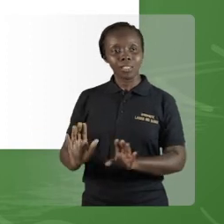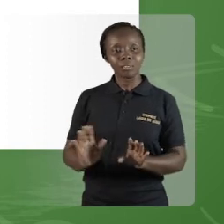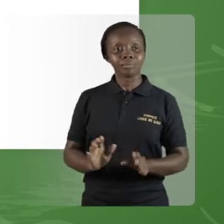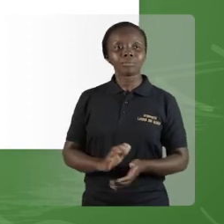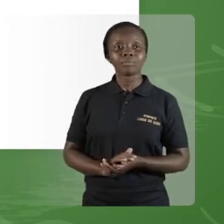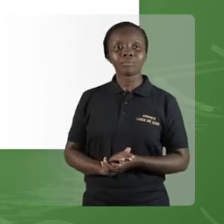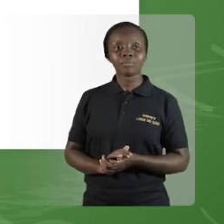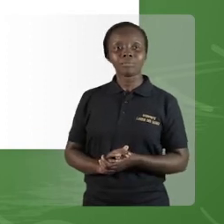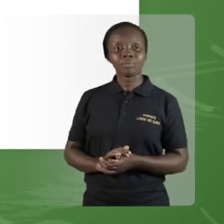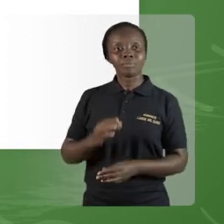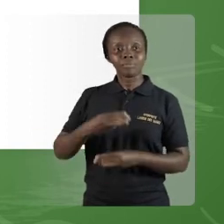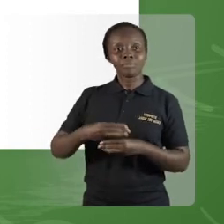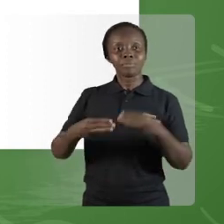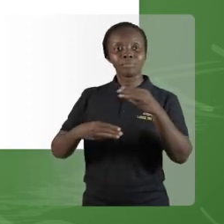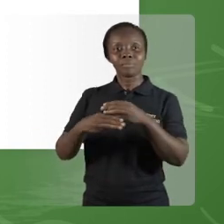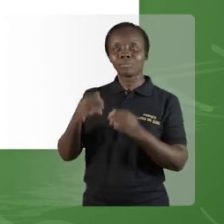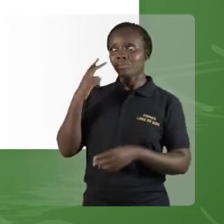réalise le montage suivant.